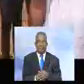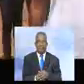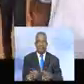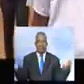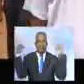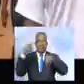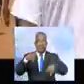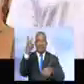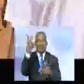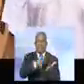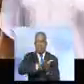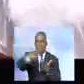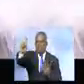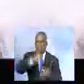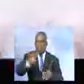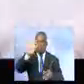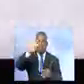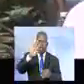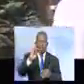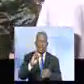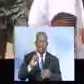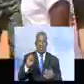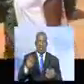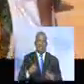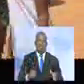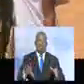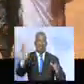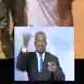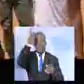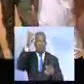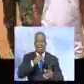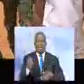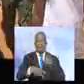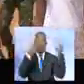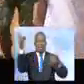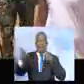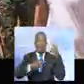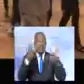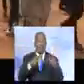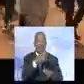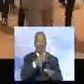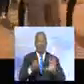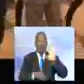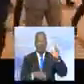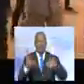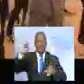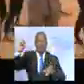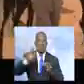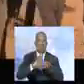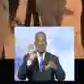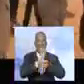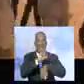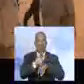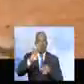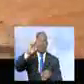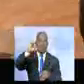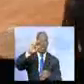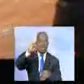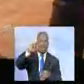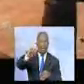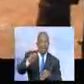Depuis deux semaines, une quarantaine de députés sillonnent les localités de l'ouest de la Côte d'Ivoire, des localités frontalières avec la Guinée et le